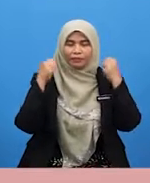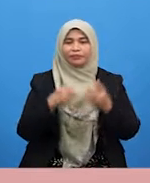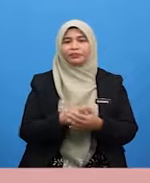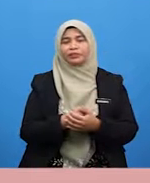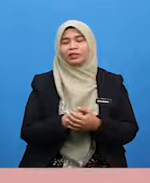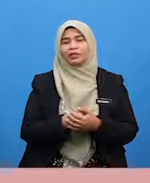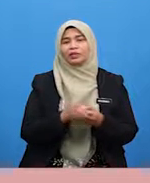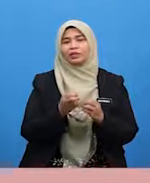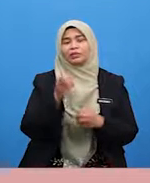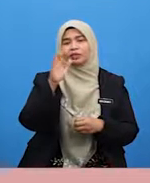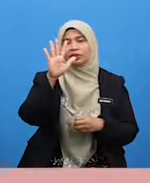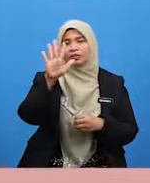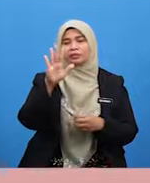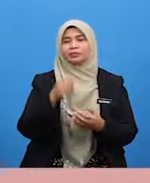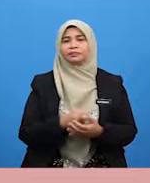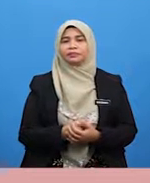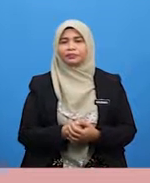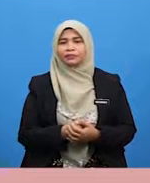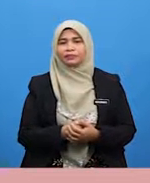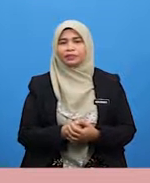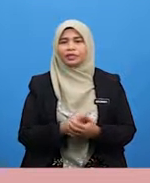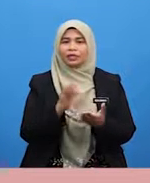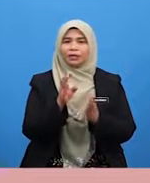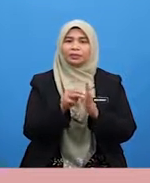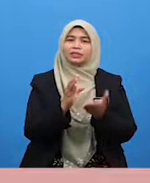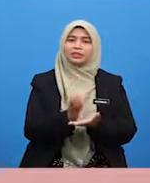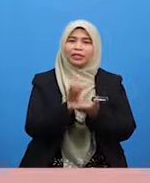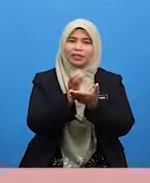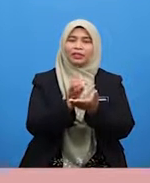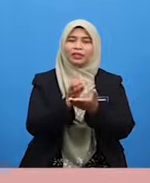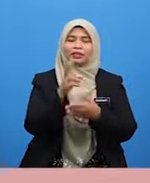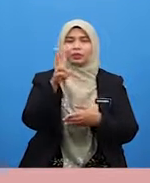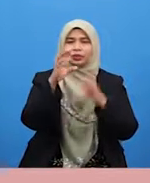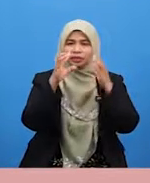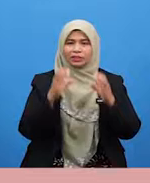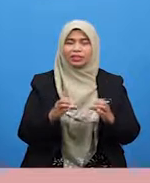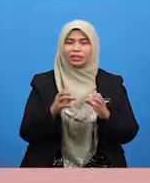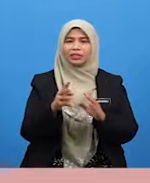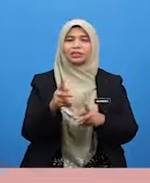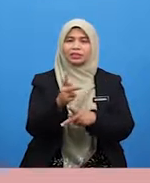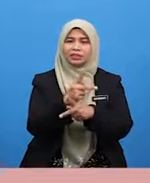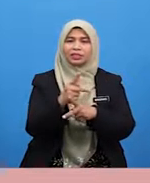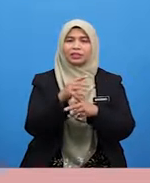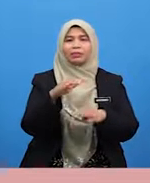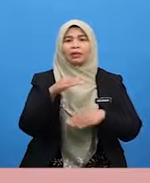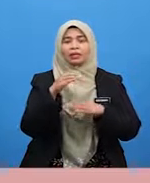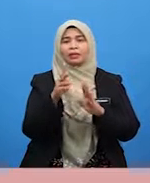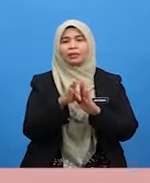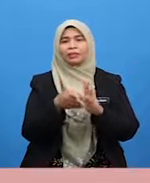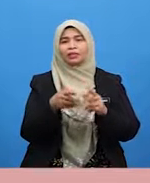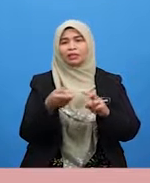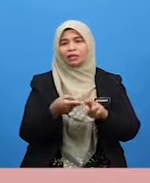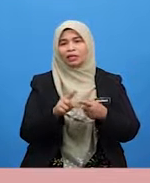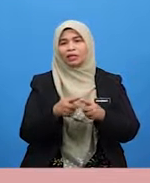Kelima, iaitu yang terakhir, mencadangkan dua cara menjaga batas pergaulan